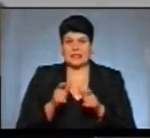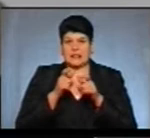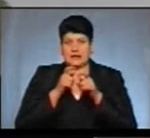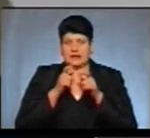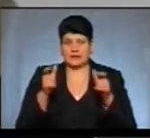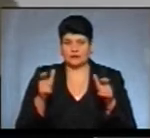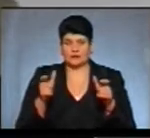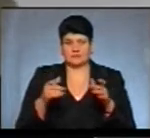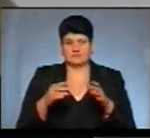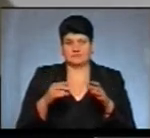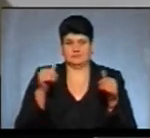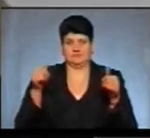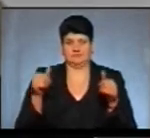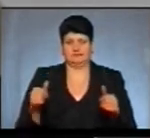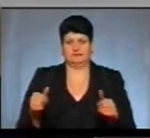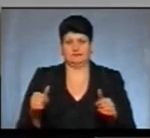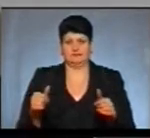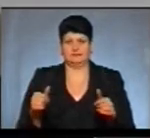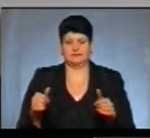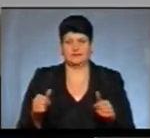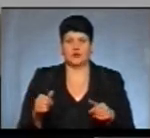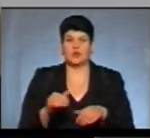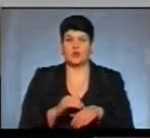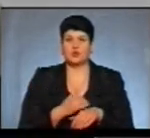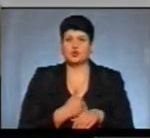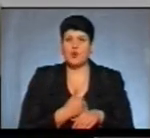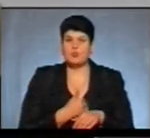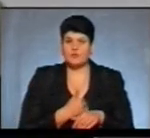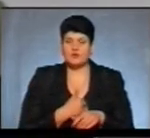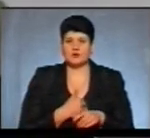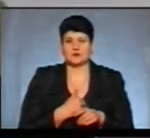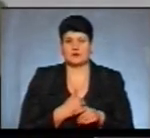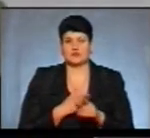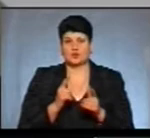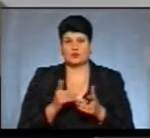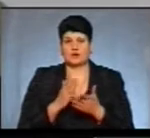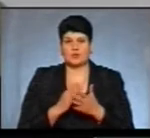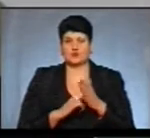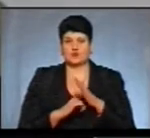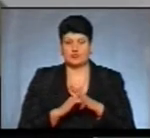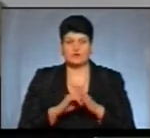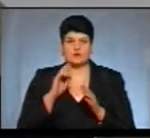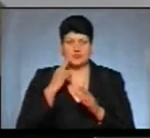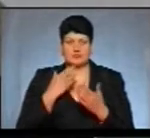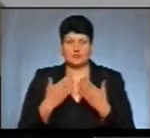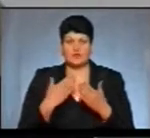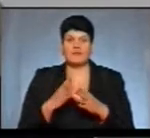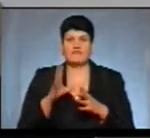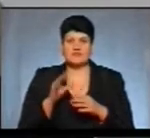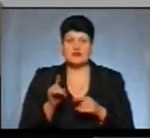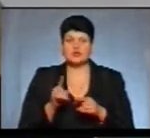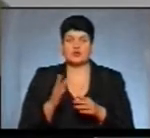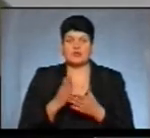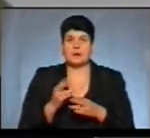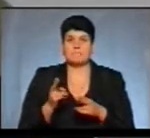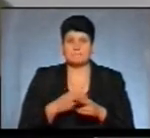таку афішу, мовляв, добровільна згода є основою сексуальних стосунків. Все, що є без згоди, це